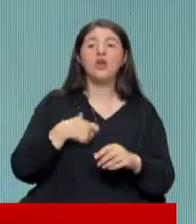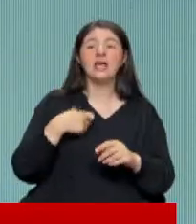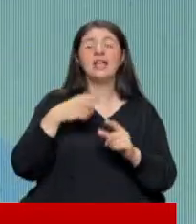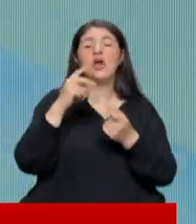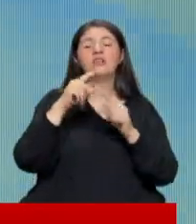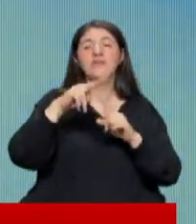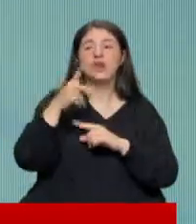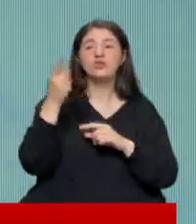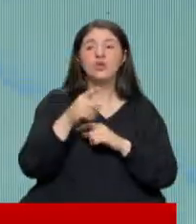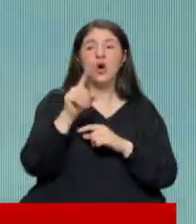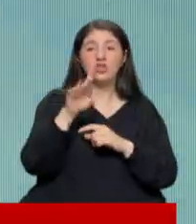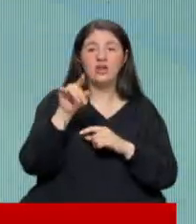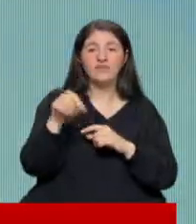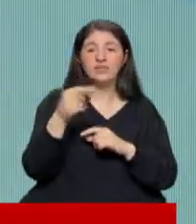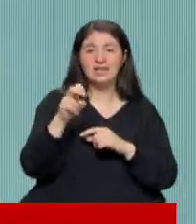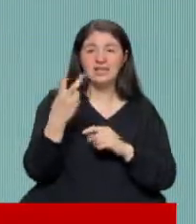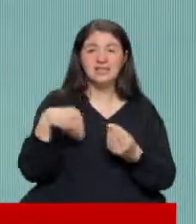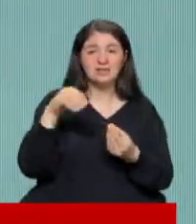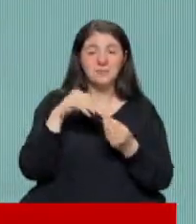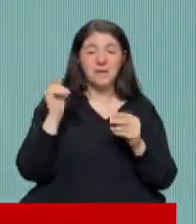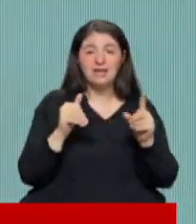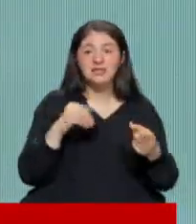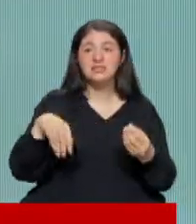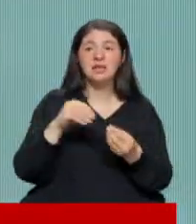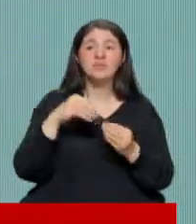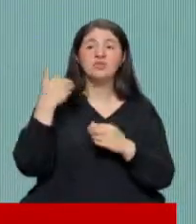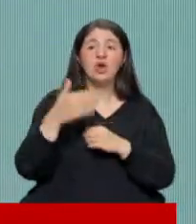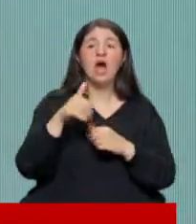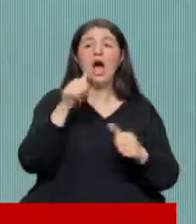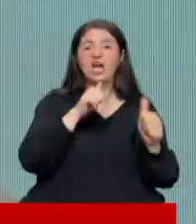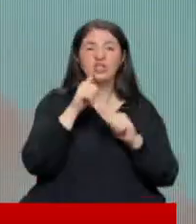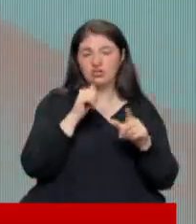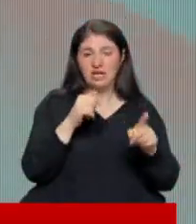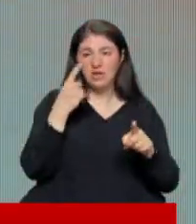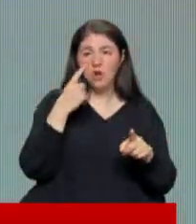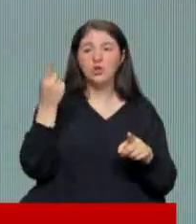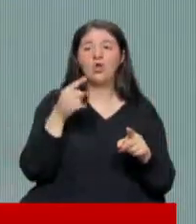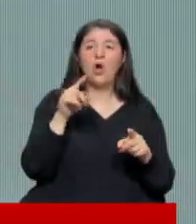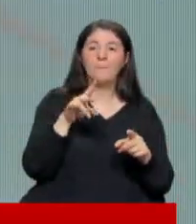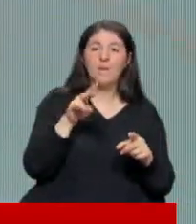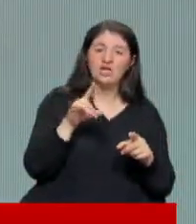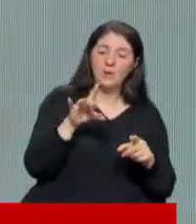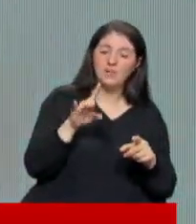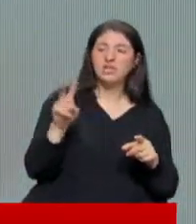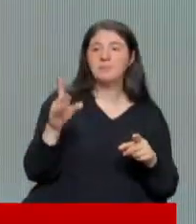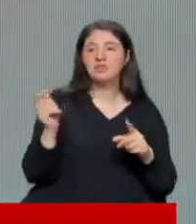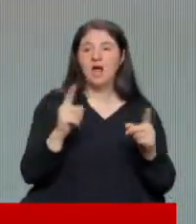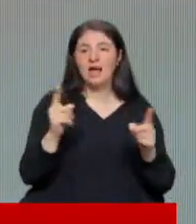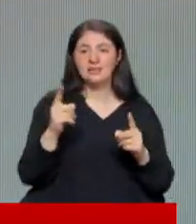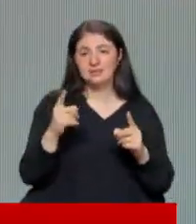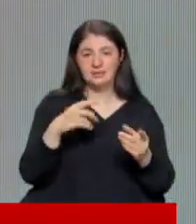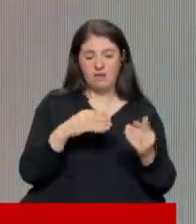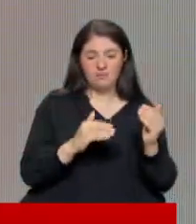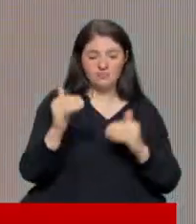vergisine %14,82 lik zam geldi zamdan sonra alkollü içecekler %15-25 aralığında arttı